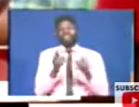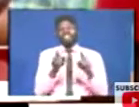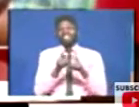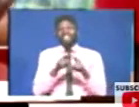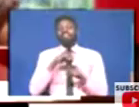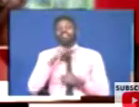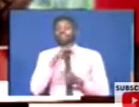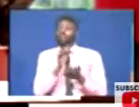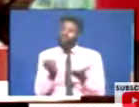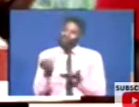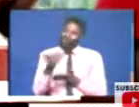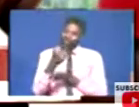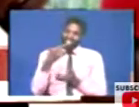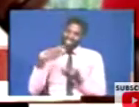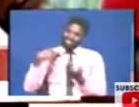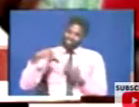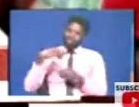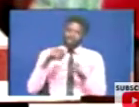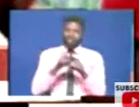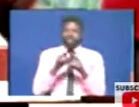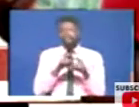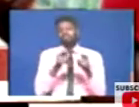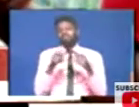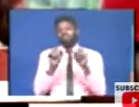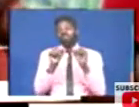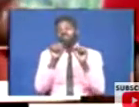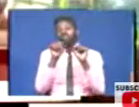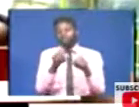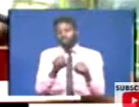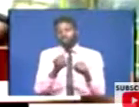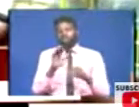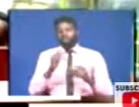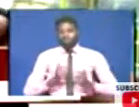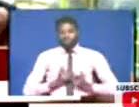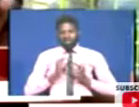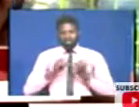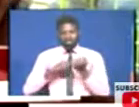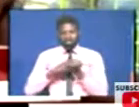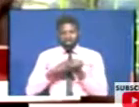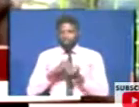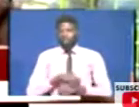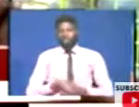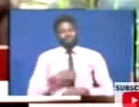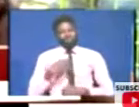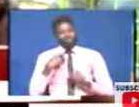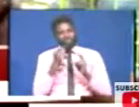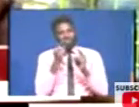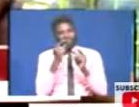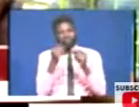na kurecycle takataka, pia upande mwingine waweze kujikimu katika maisha yao. Pia mimi naambia community ya kwamba